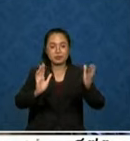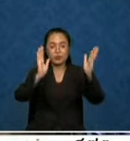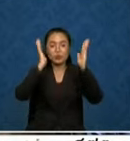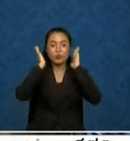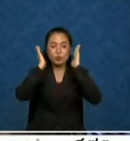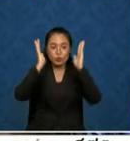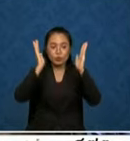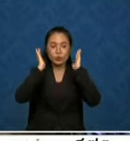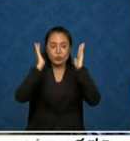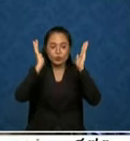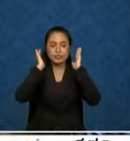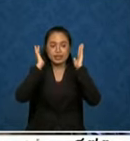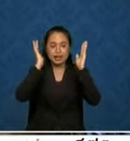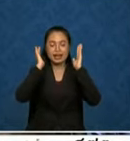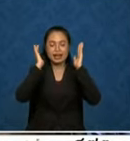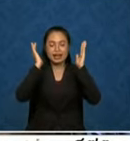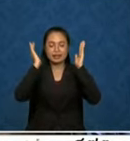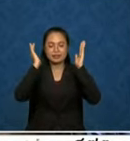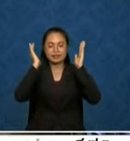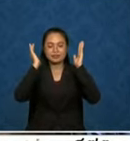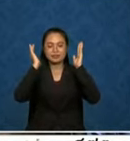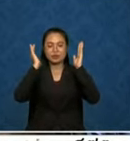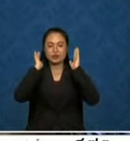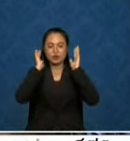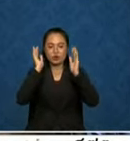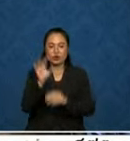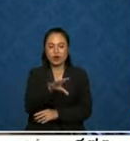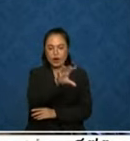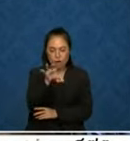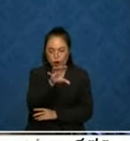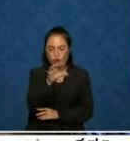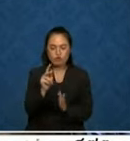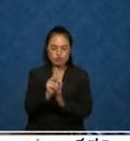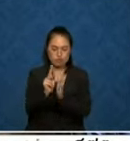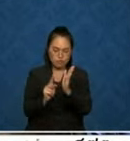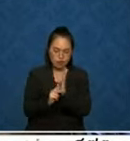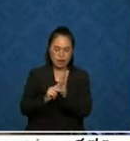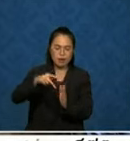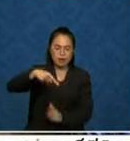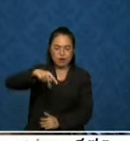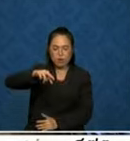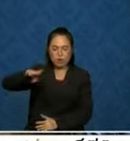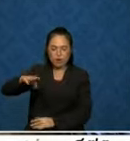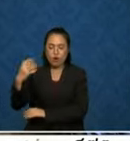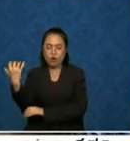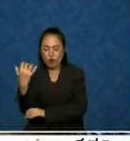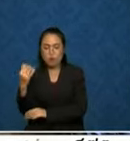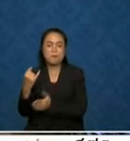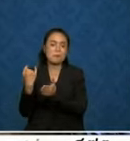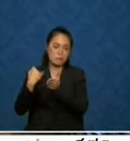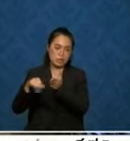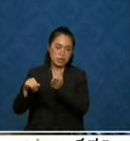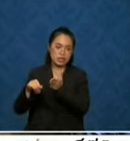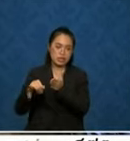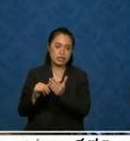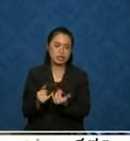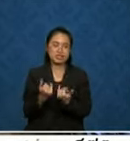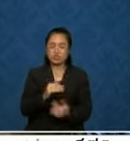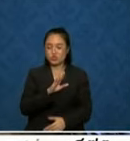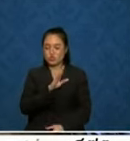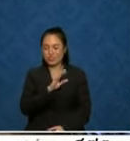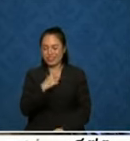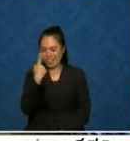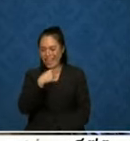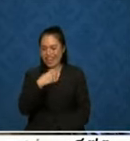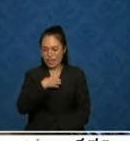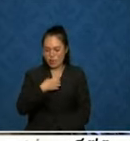เชื่อเกินจริงผิดพรบ.คอมพิวเตอร์มีการนำเข้าข้อมูลอันเป็นเท็จท่านประธานครับวันนี้ถ้าใครจะอวดรวยไม่มีปัญ